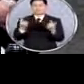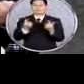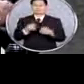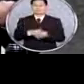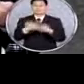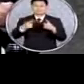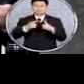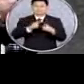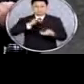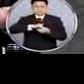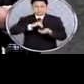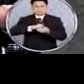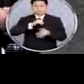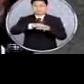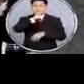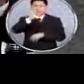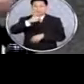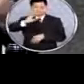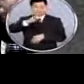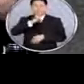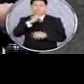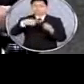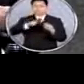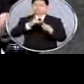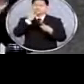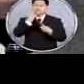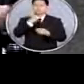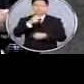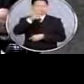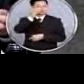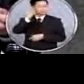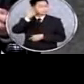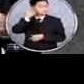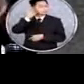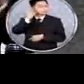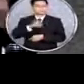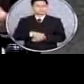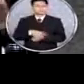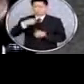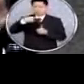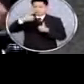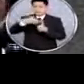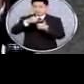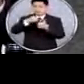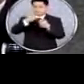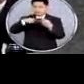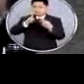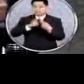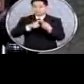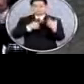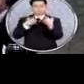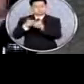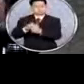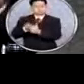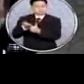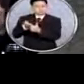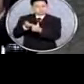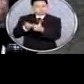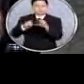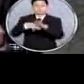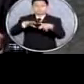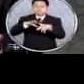很多人不一定都会唱歌，但是应该欣赏音乐，我们的教育的制度 都应该共同的培养这